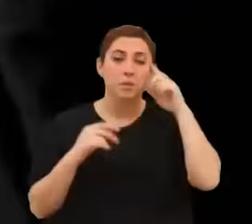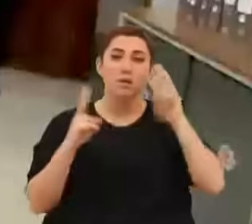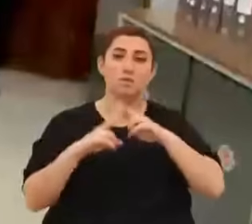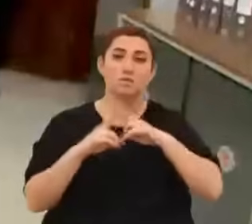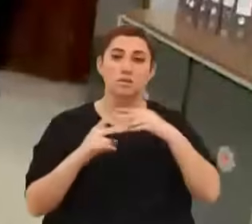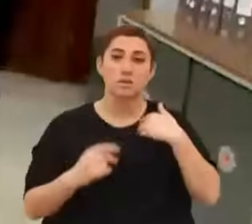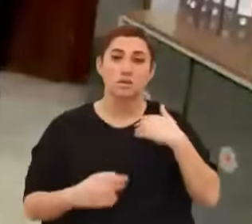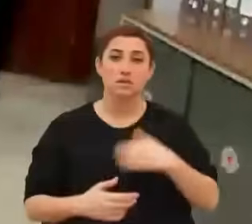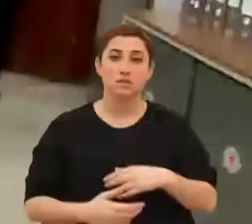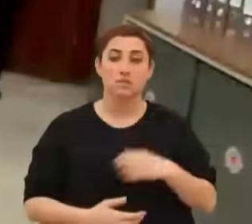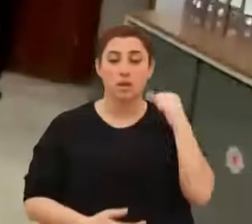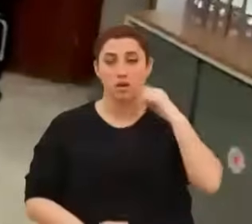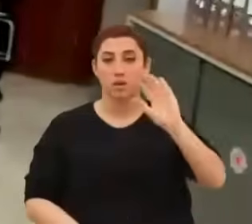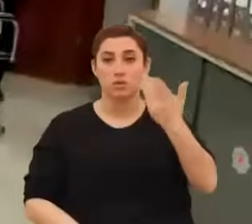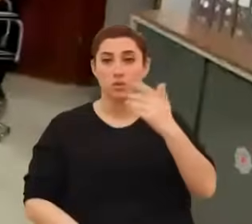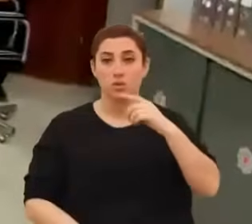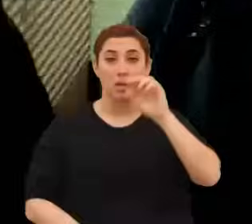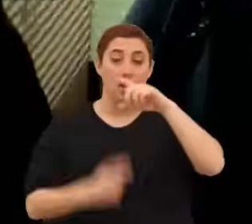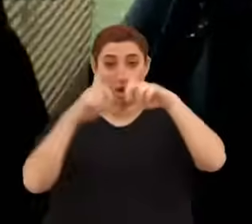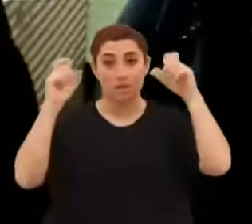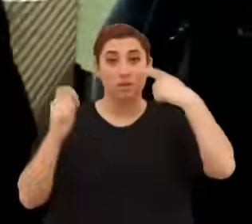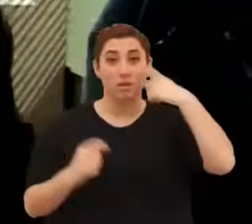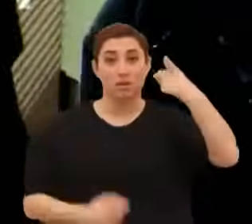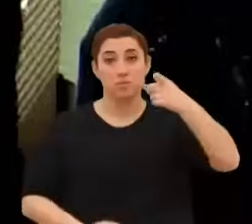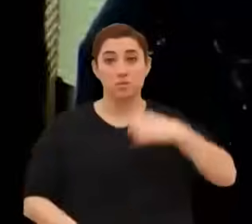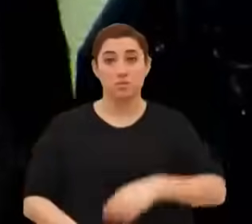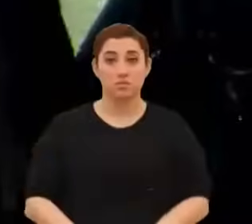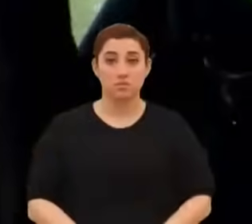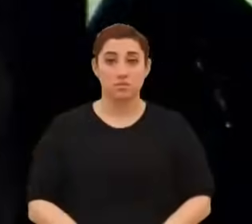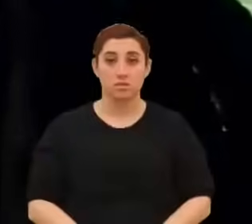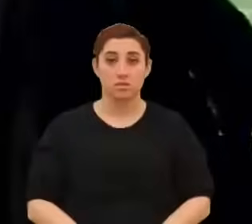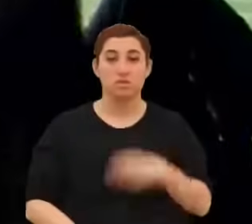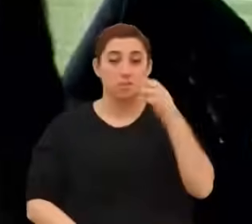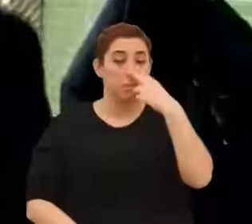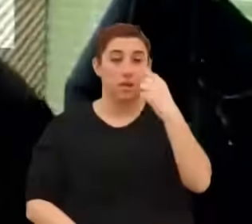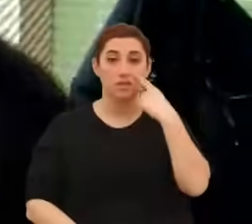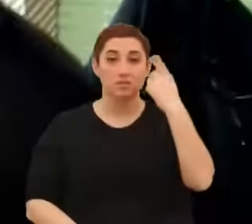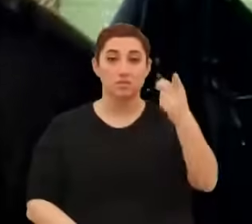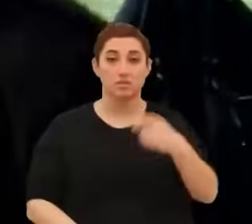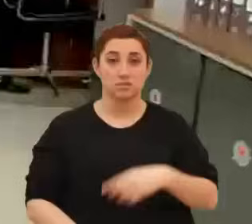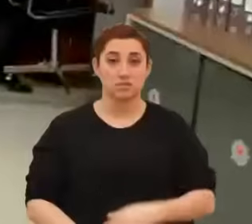başkomiserim? Dön arkanı. Haritaya doğru. Hah, kendine yer beğen.